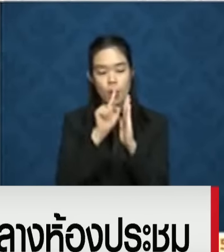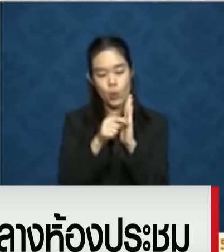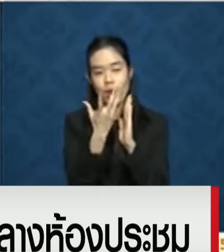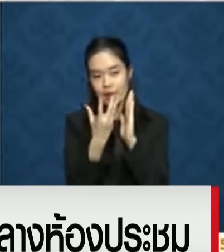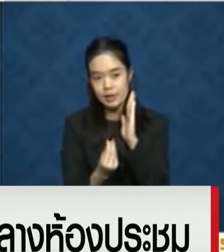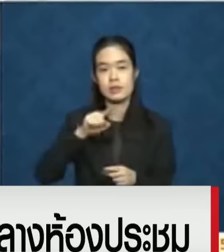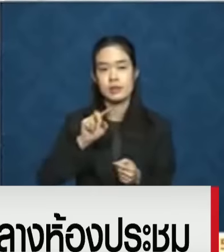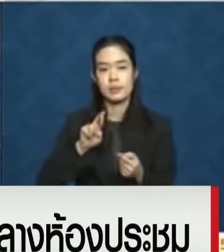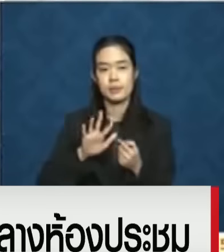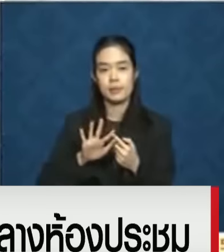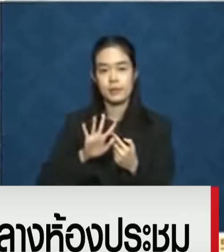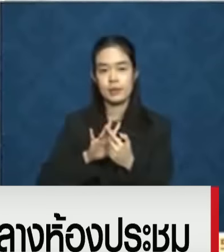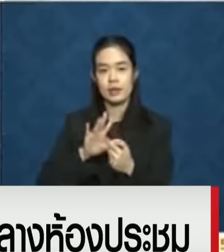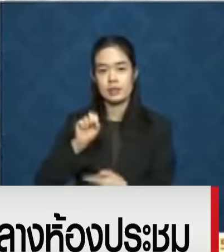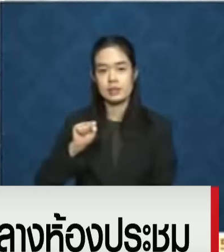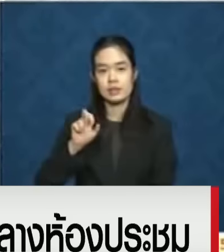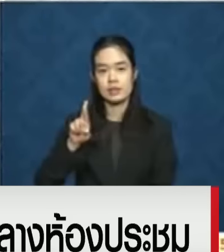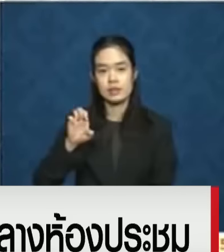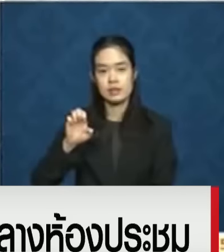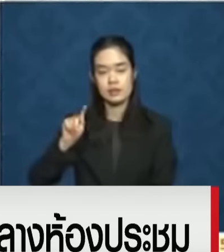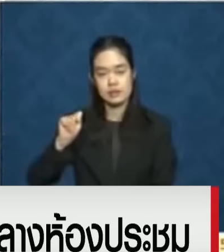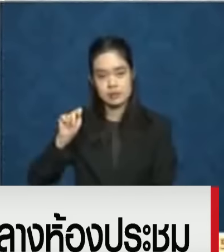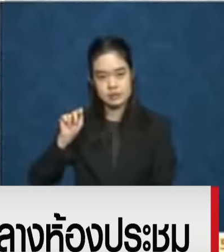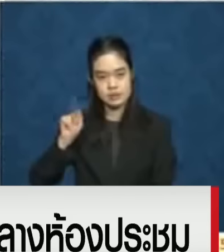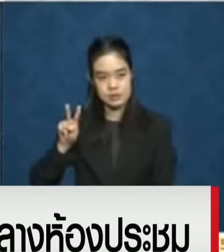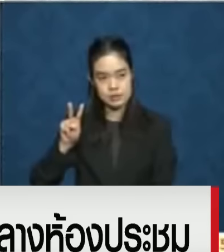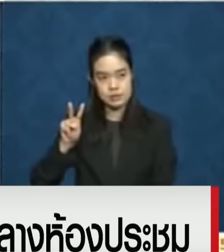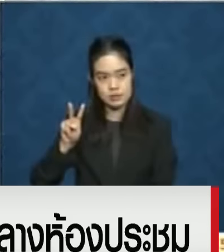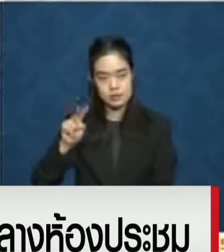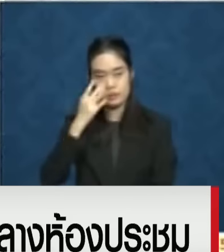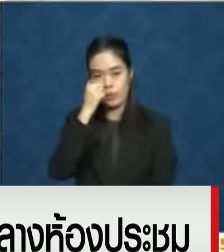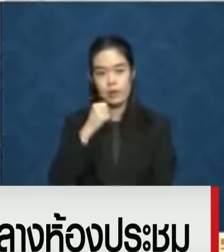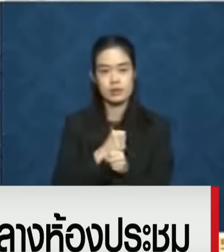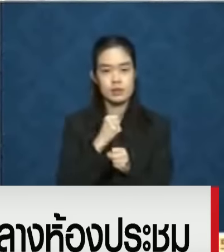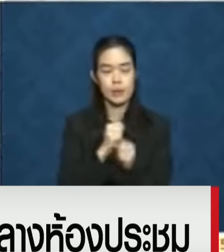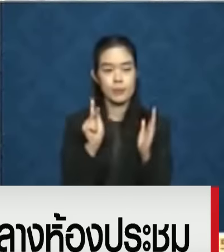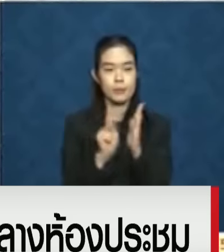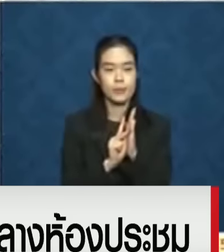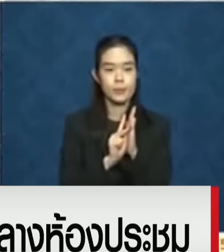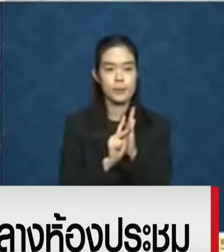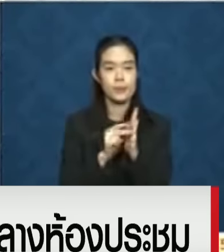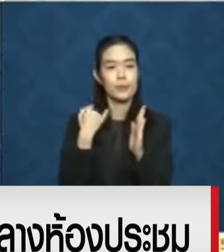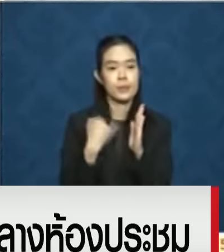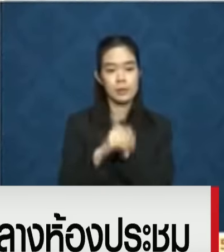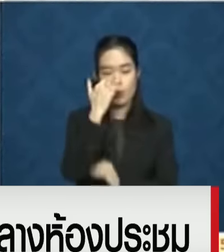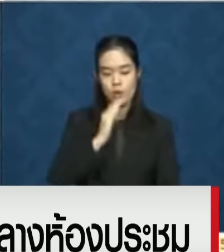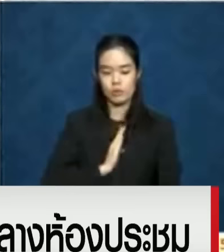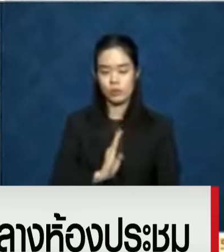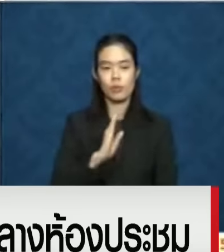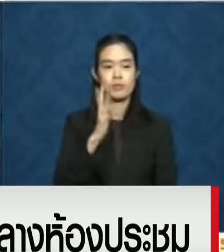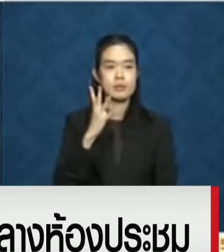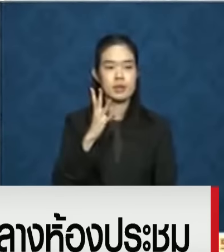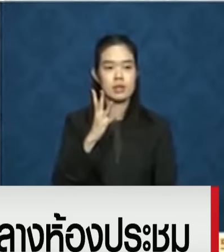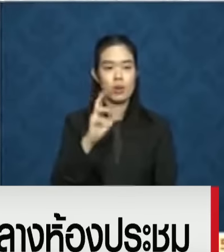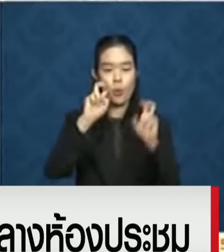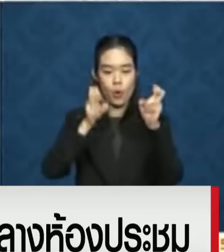เพราะเป็นการเสียดสีคุณประเสริฐพงษ์ก็ยอมถอนแต่ไม่รู้ท่านผู้ชมลองดูเป็นการยอมถอนยังไงเต็มใจหรือเปล่าจังหวะนั้น